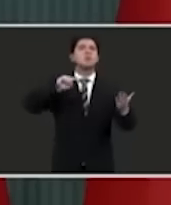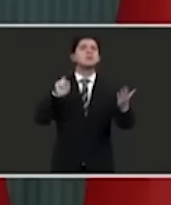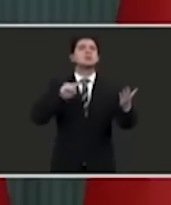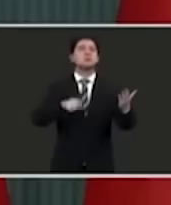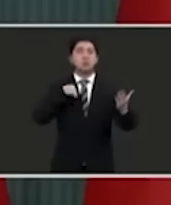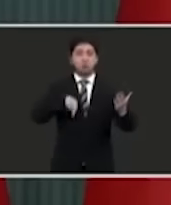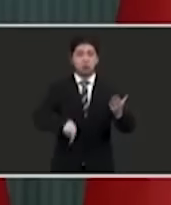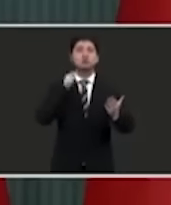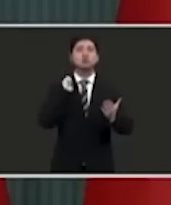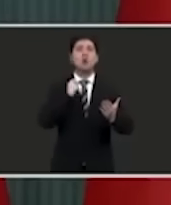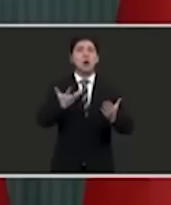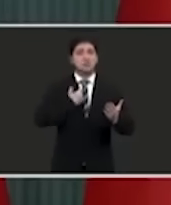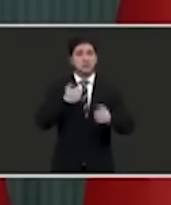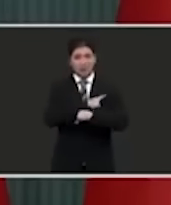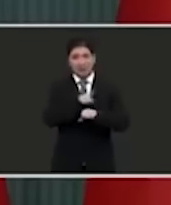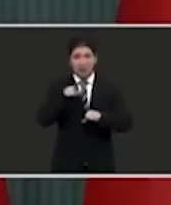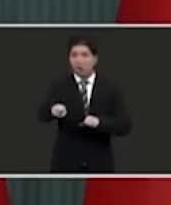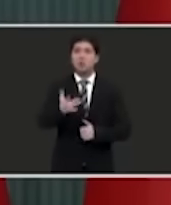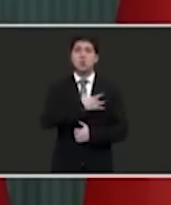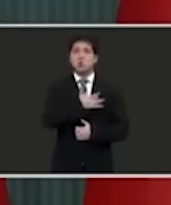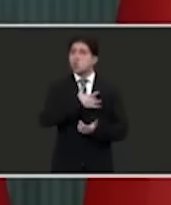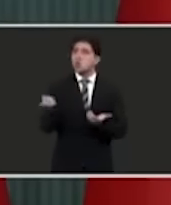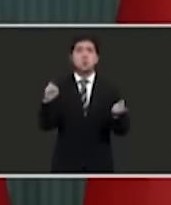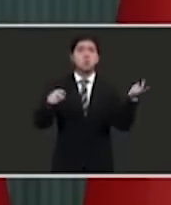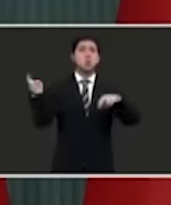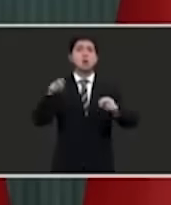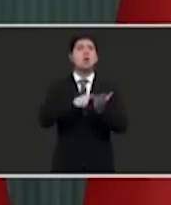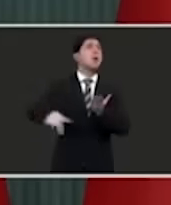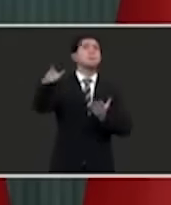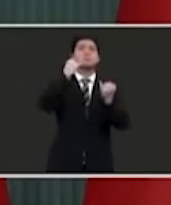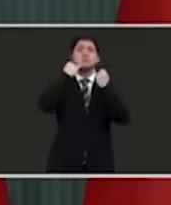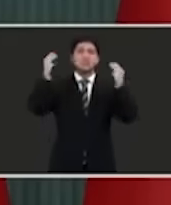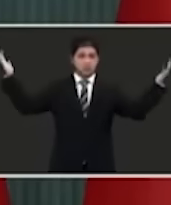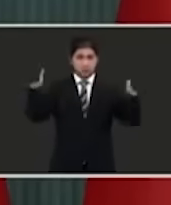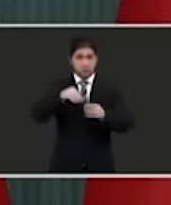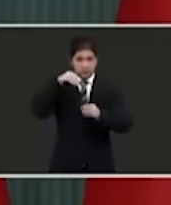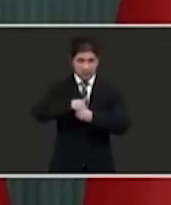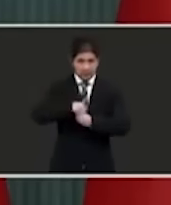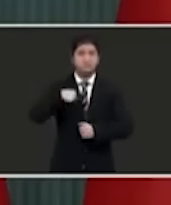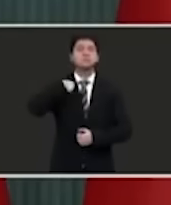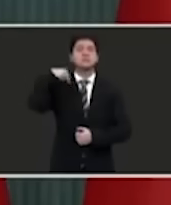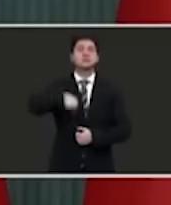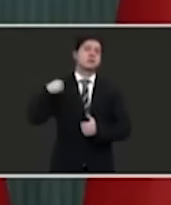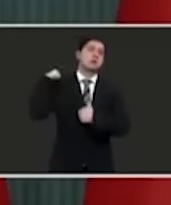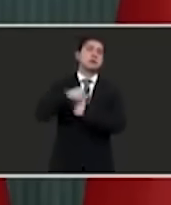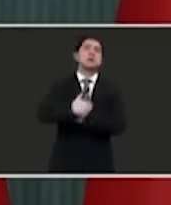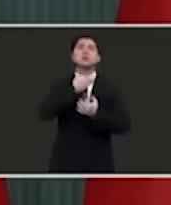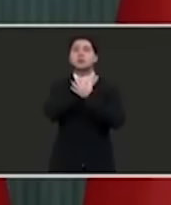zor zamanda yürekli bir duruş sergileyen tüm misafirlerimize buradan teşekkür